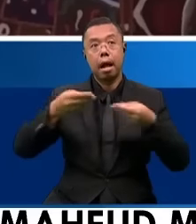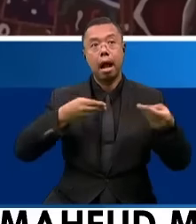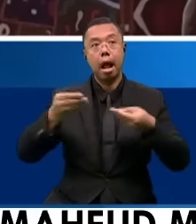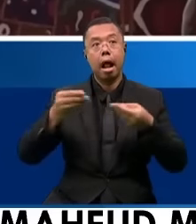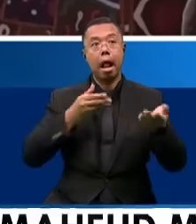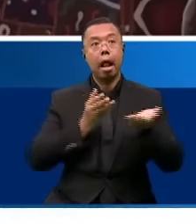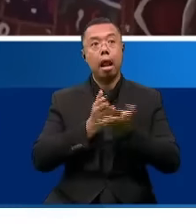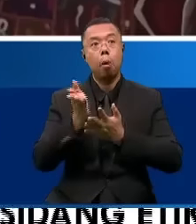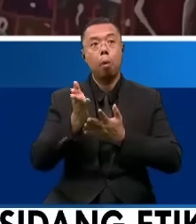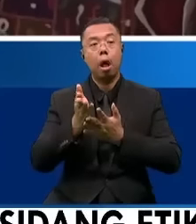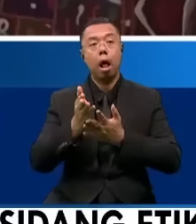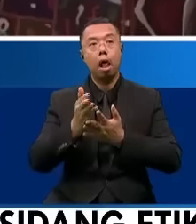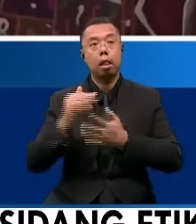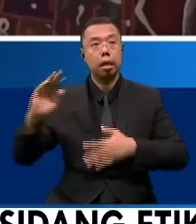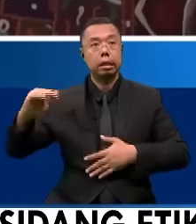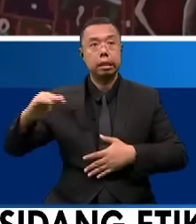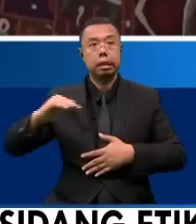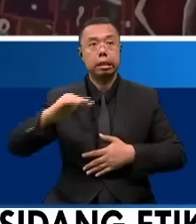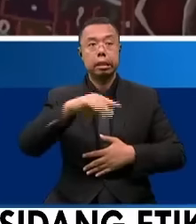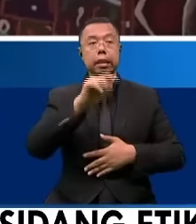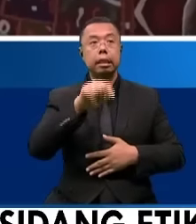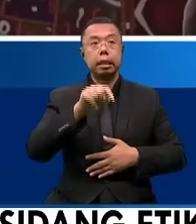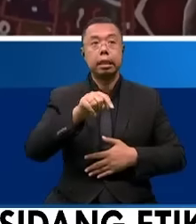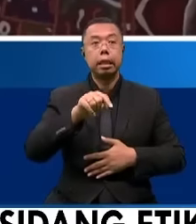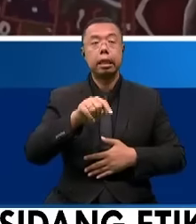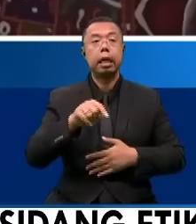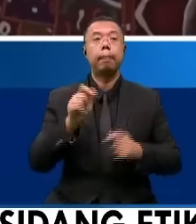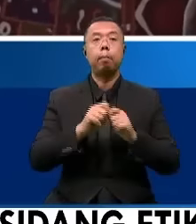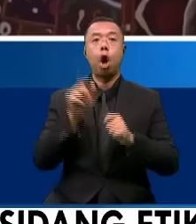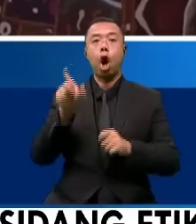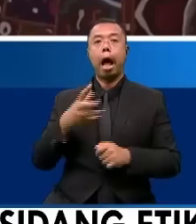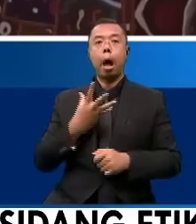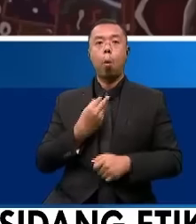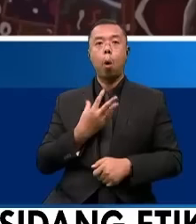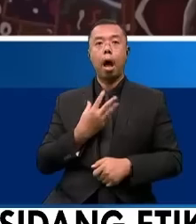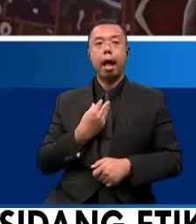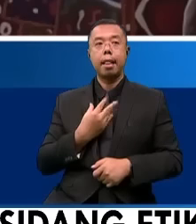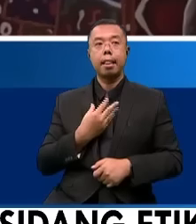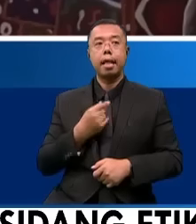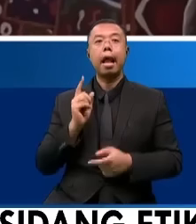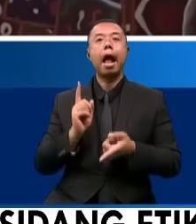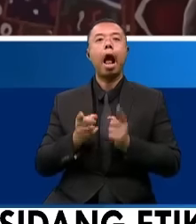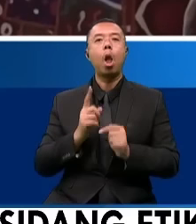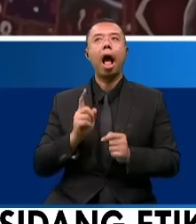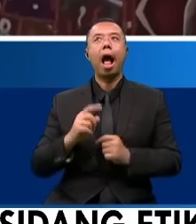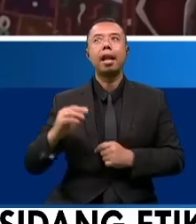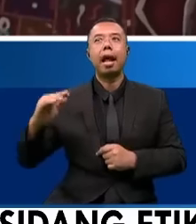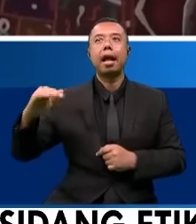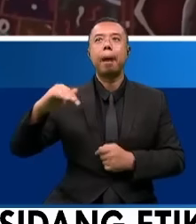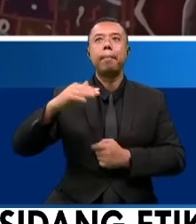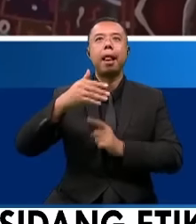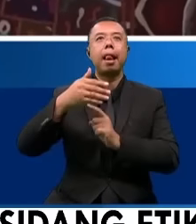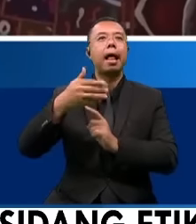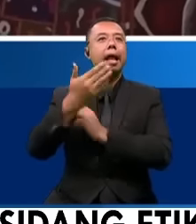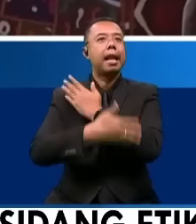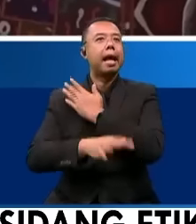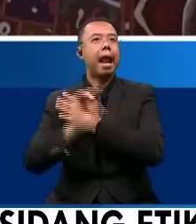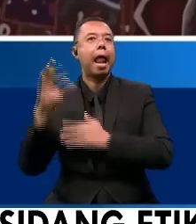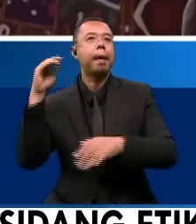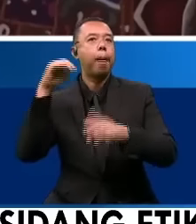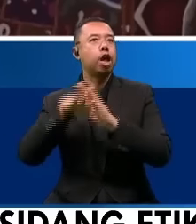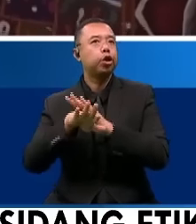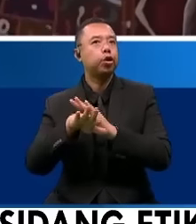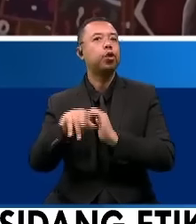melalui pelayaran ini ee Ini membuat kekhawatiran bagi kapal-kapal berbendera lain bahwa ini